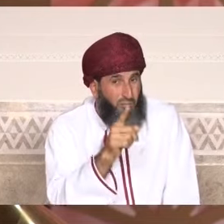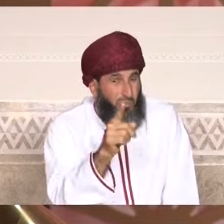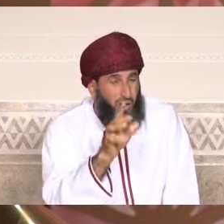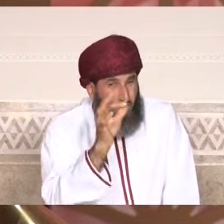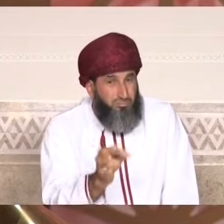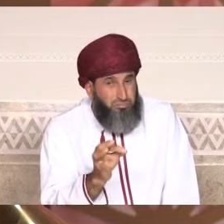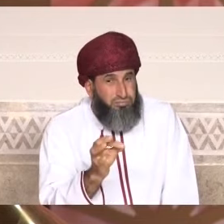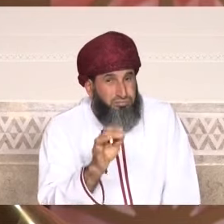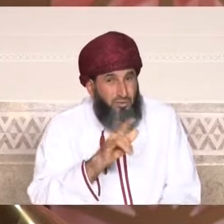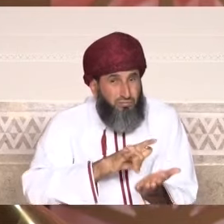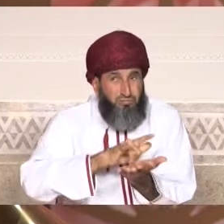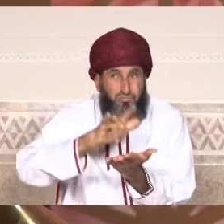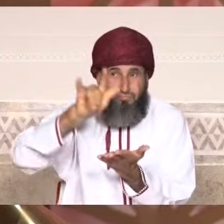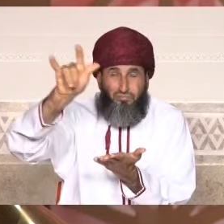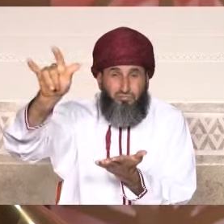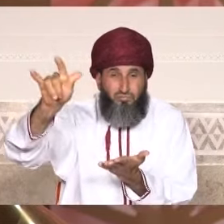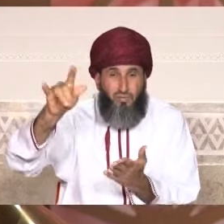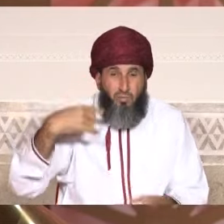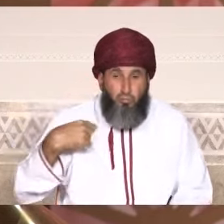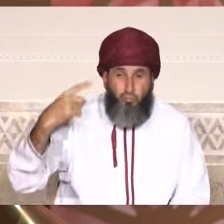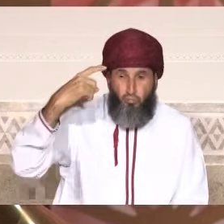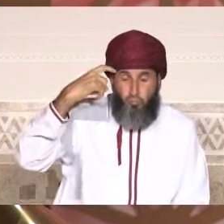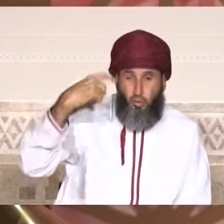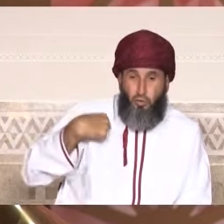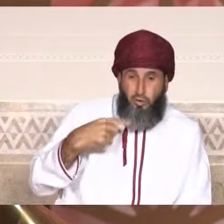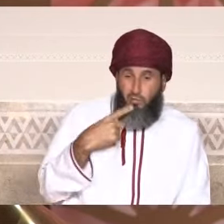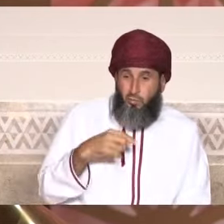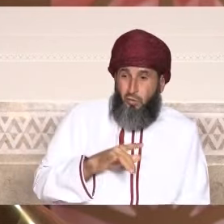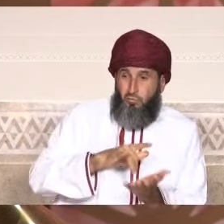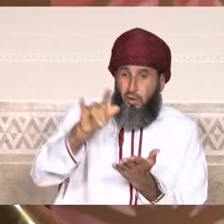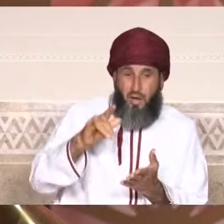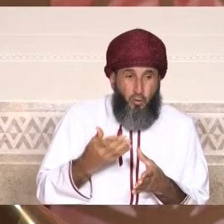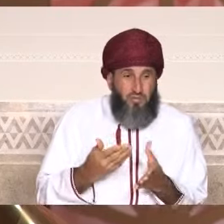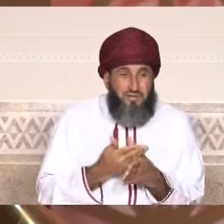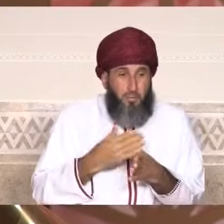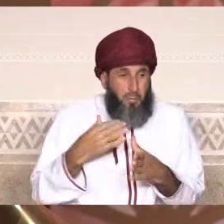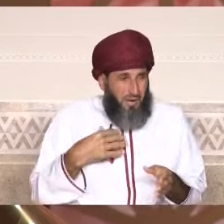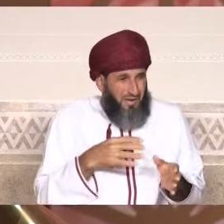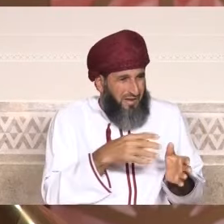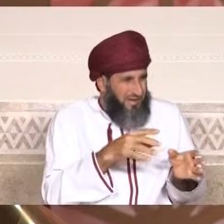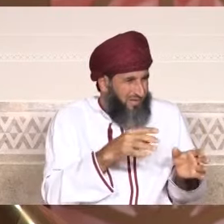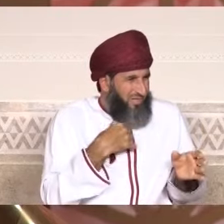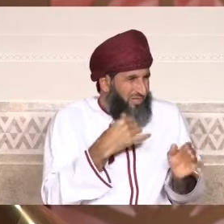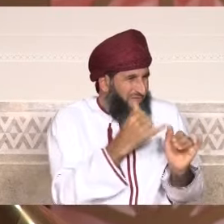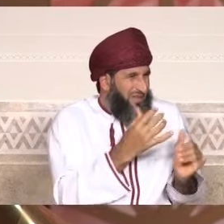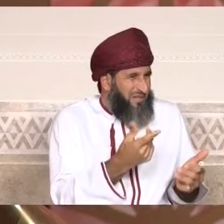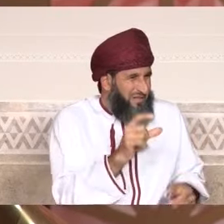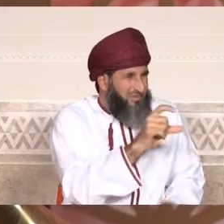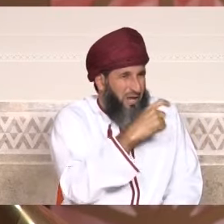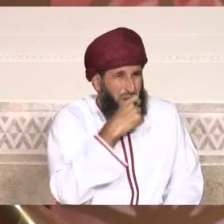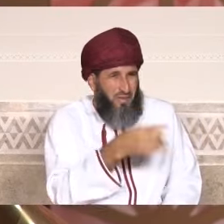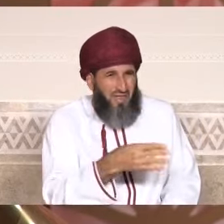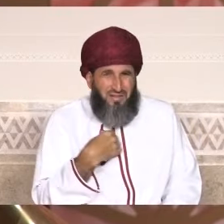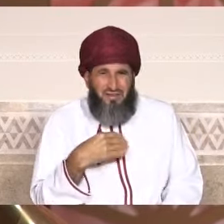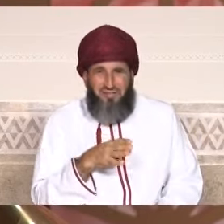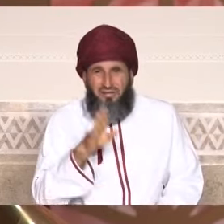الذي يحدث سفرا، ينشئ سفرا متعمدا لأجل أن يلوذ فرارا عن الصيام،